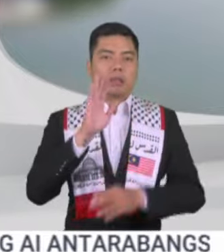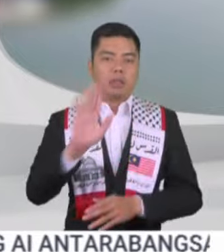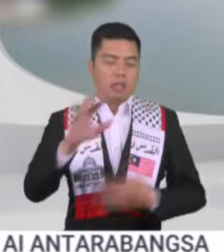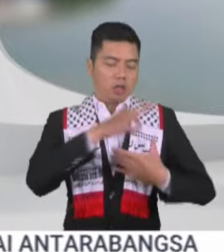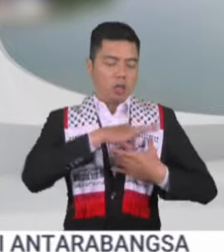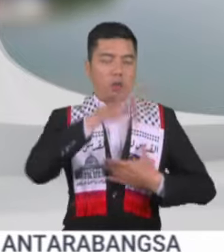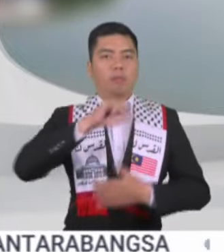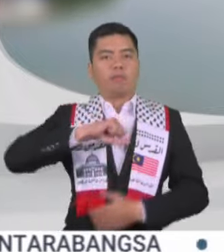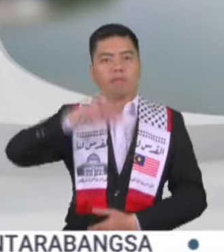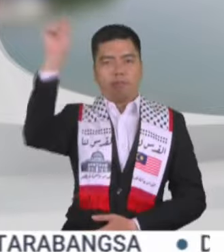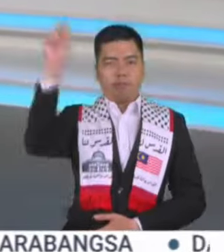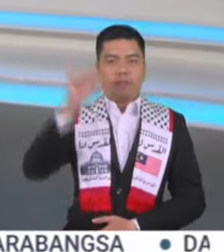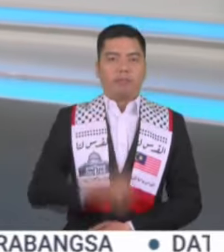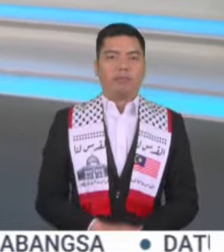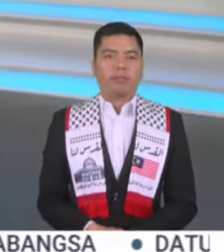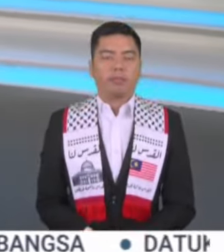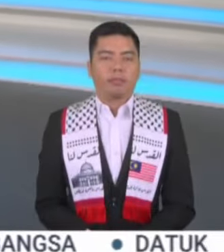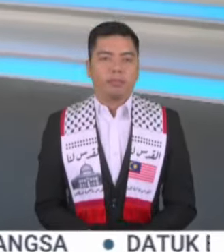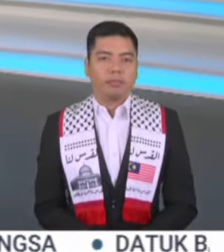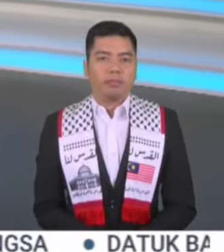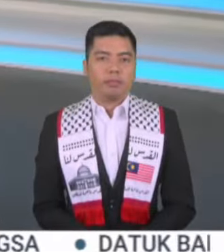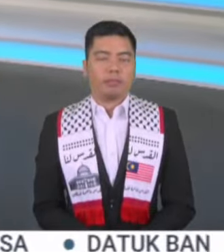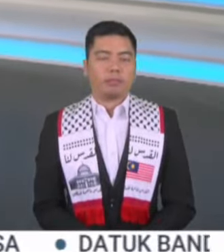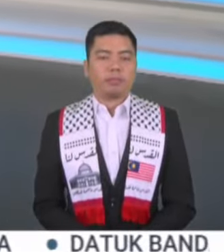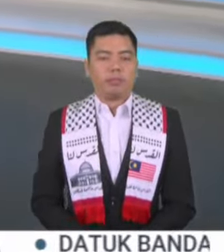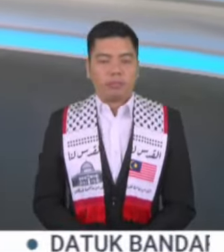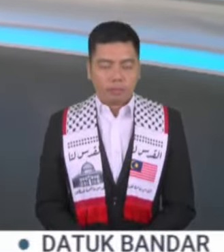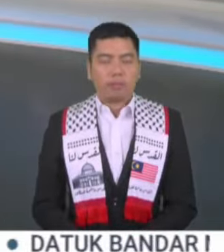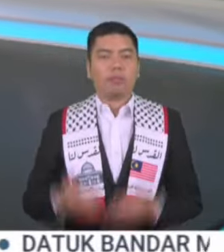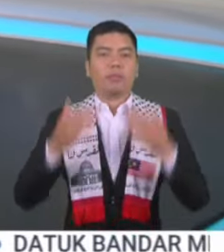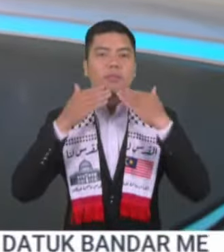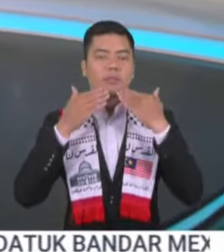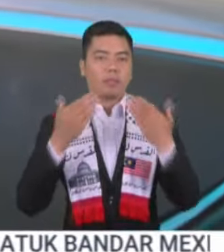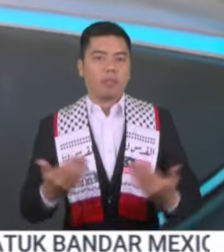Merdeka silakan Sahi baik suaran terima kasih